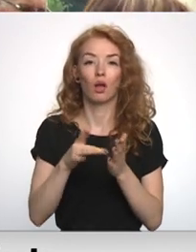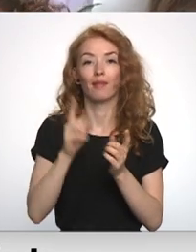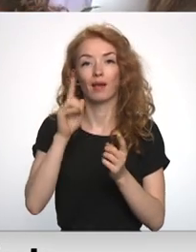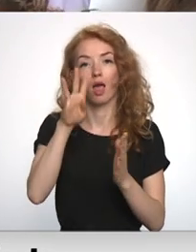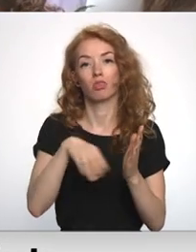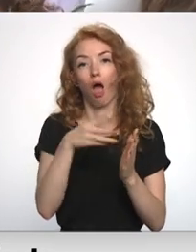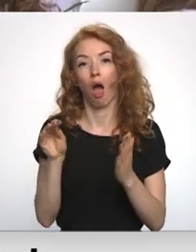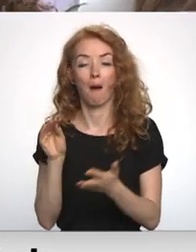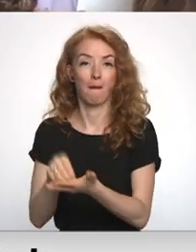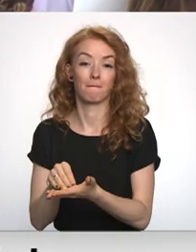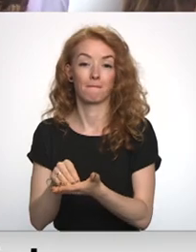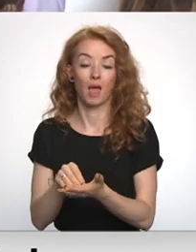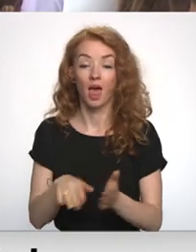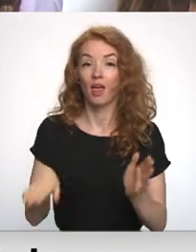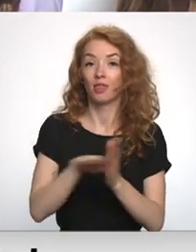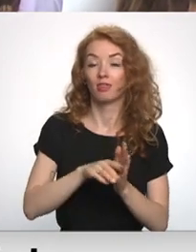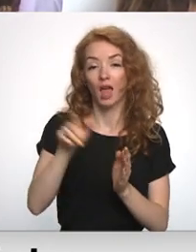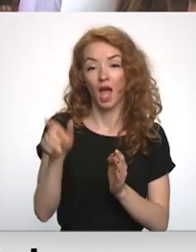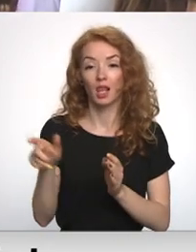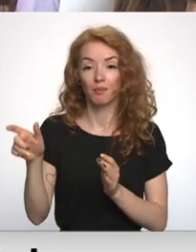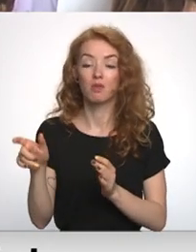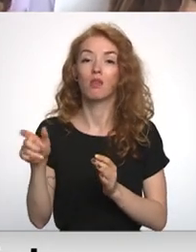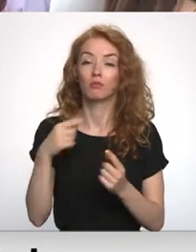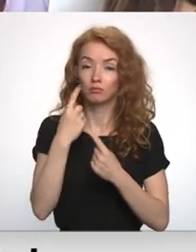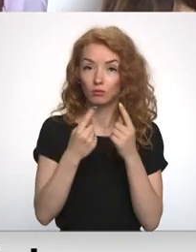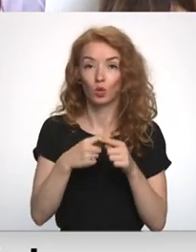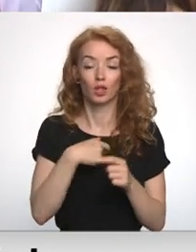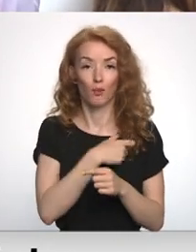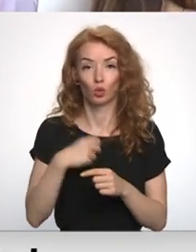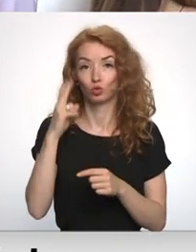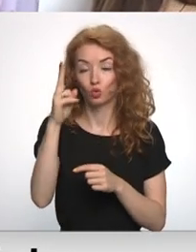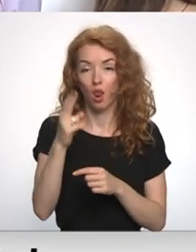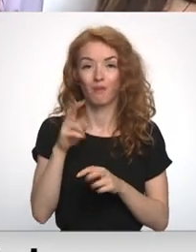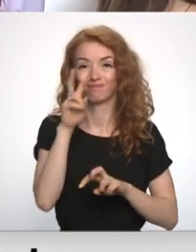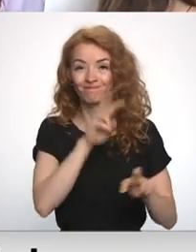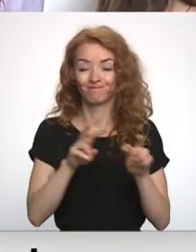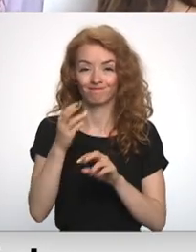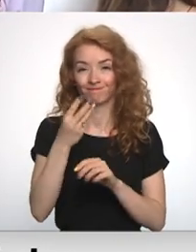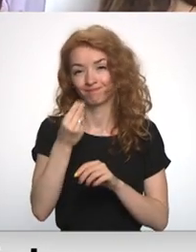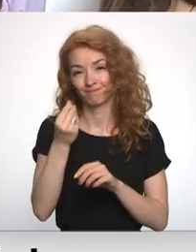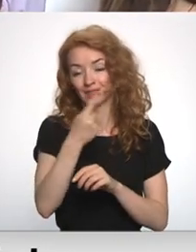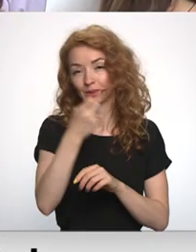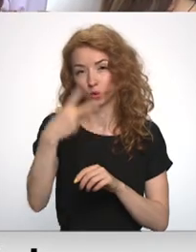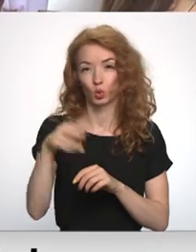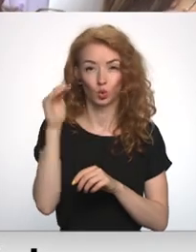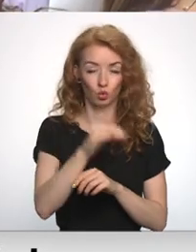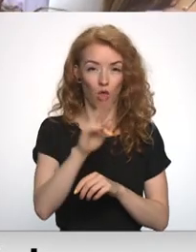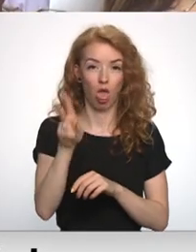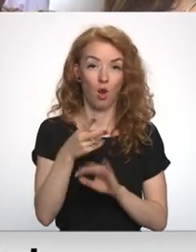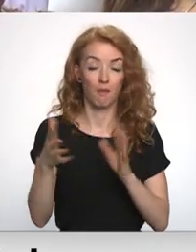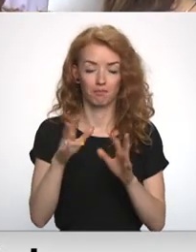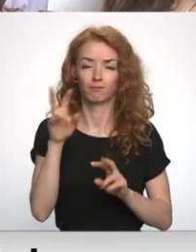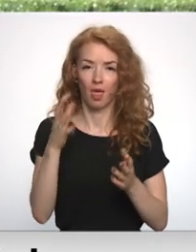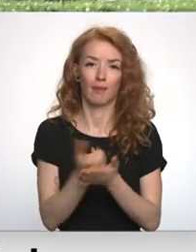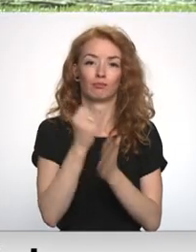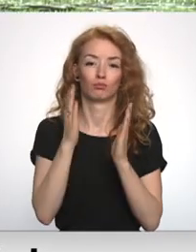tikai. Akcijas dalībniekiem deputāti sola, ka nepieciešamo finansējumu apmēram 120 tūkstoši eiro apmērā